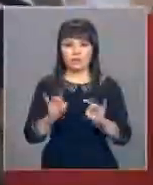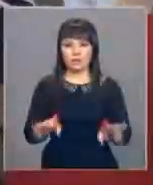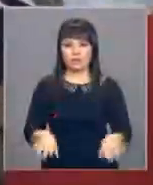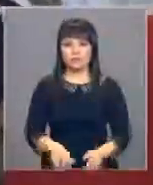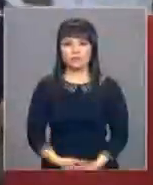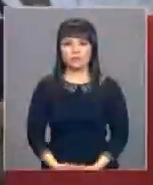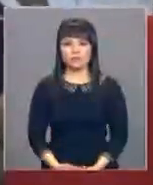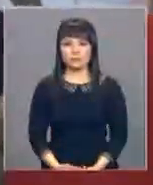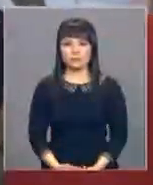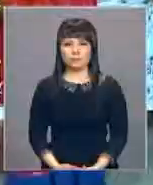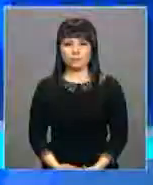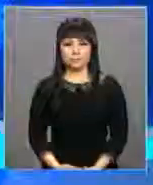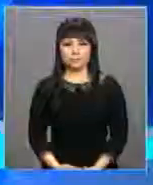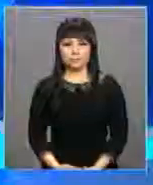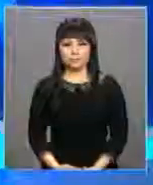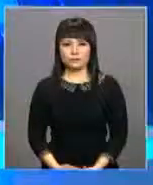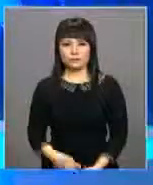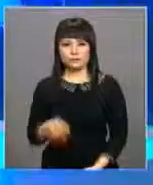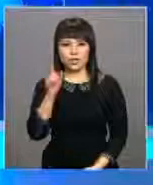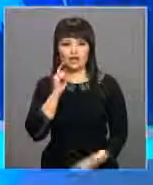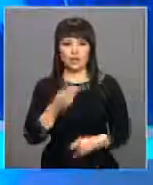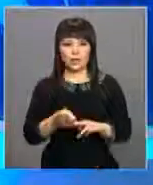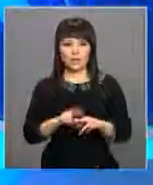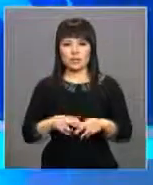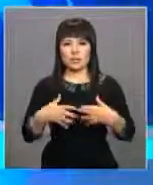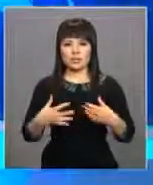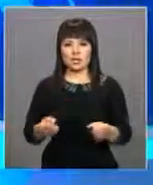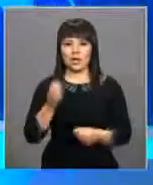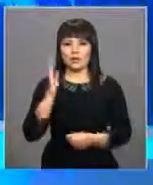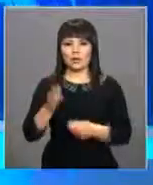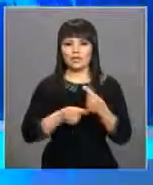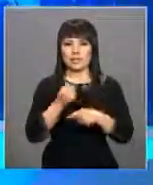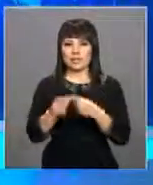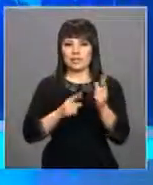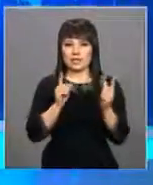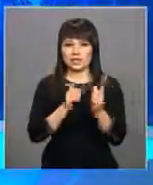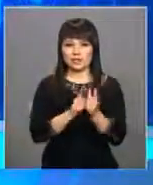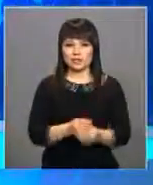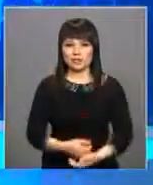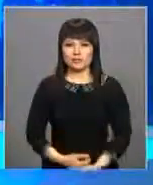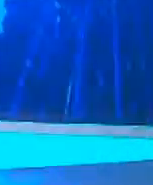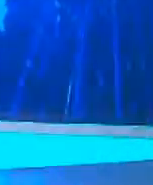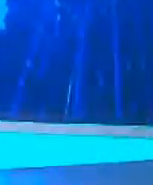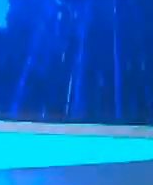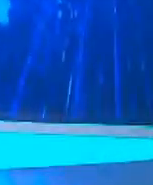Әзірге айтарымыз осы, келесі сағатта жүздескенше.